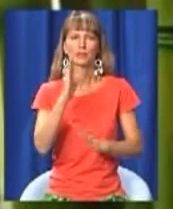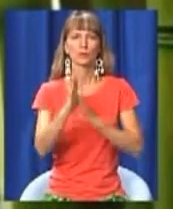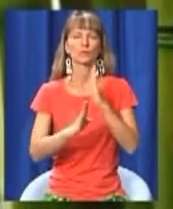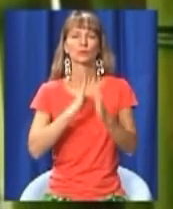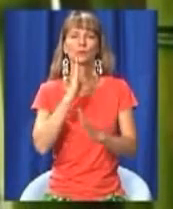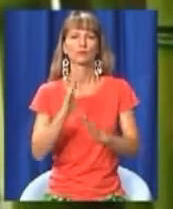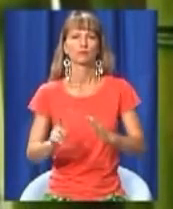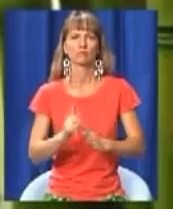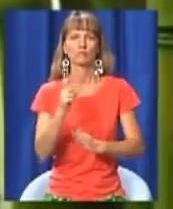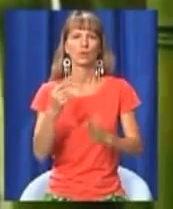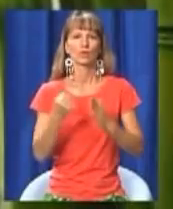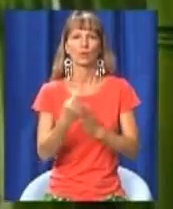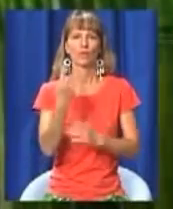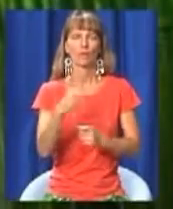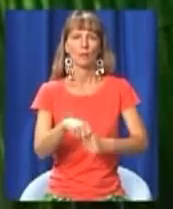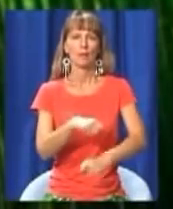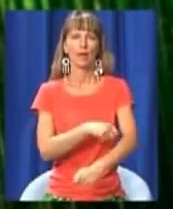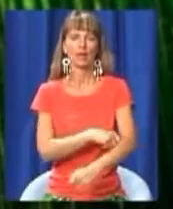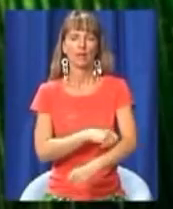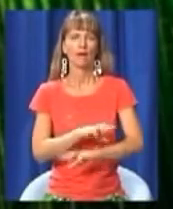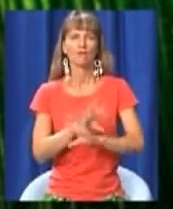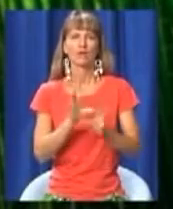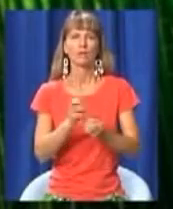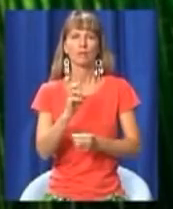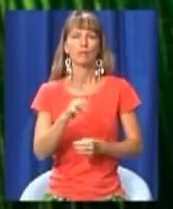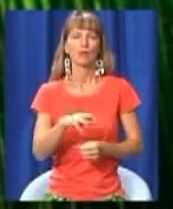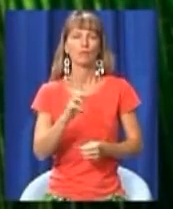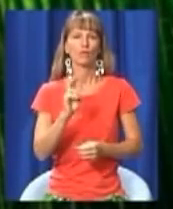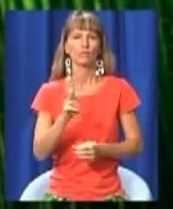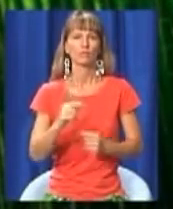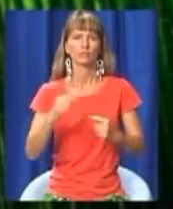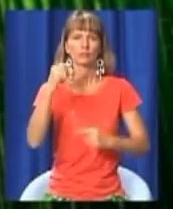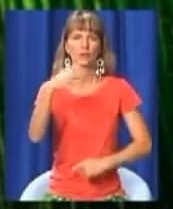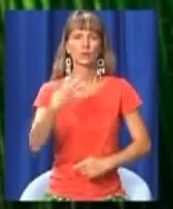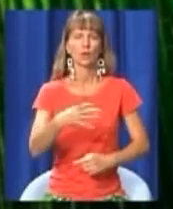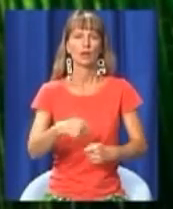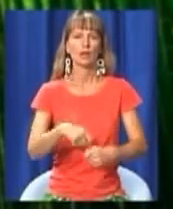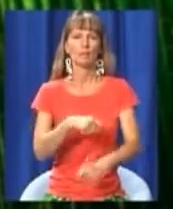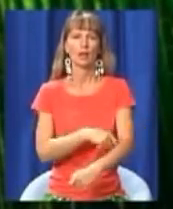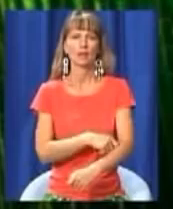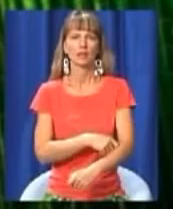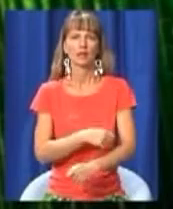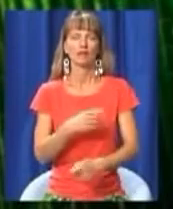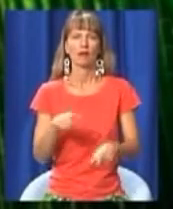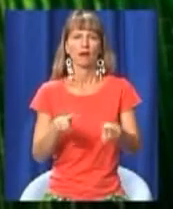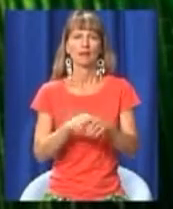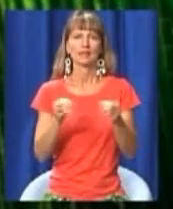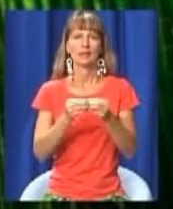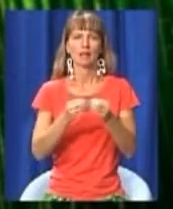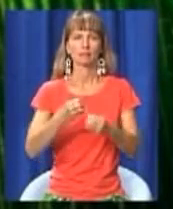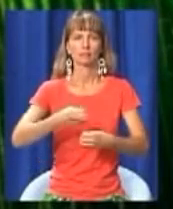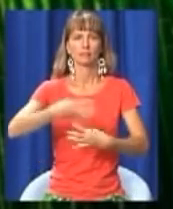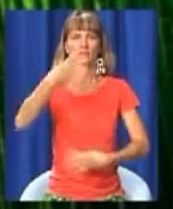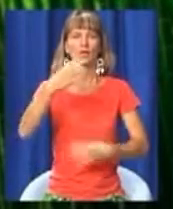розмір збільшується до 1 метра, а взагалі бамбук буває заввишки 40 метрів, як 10-поверховий будинок.